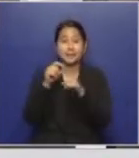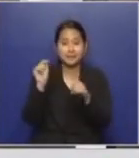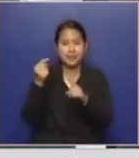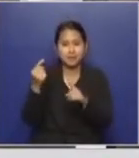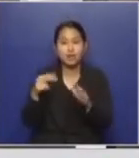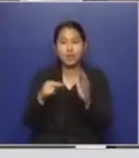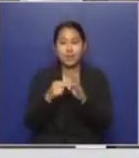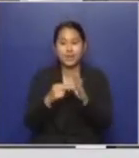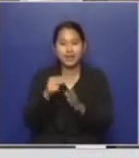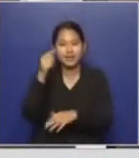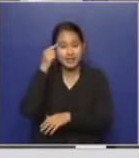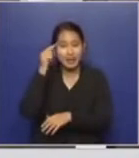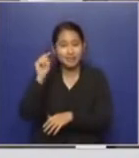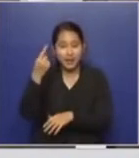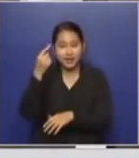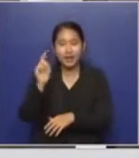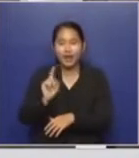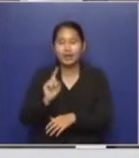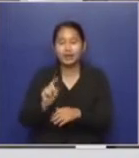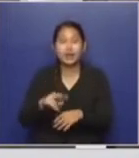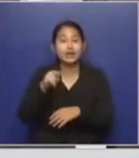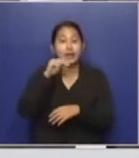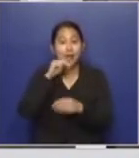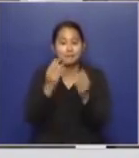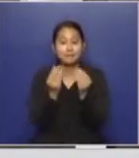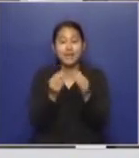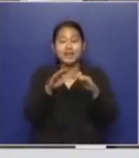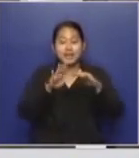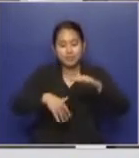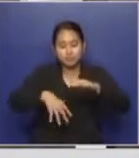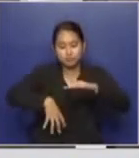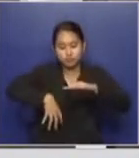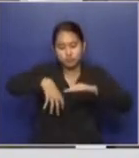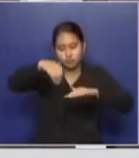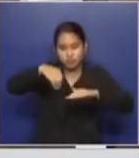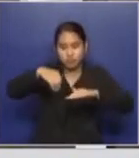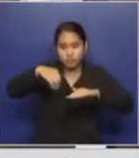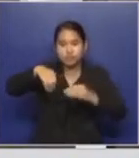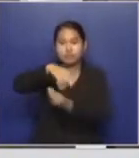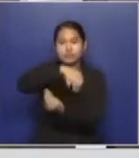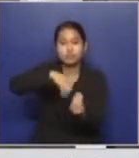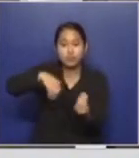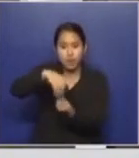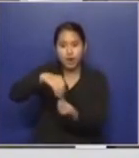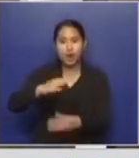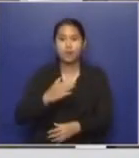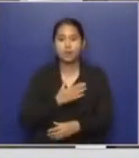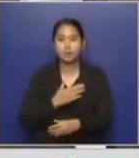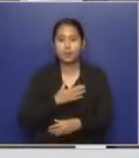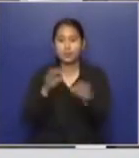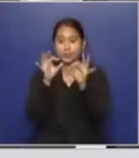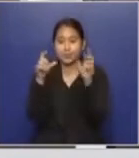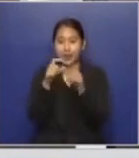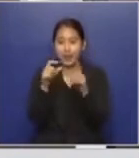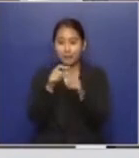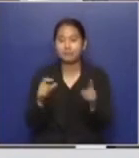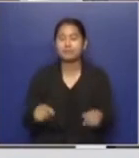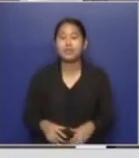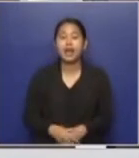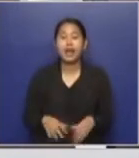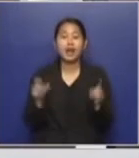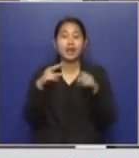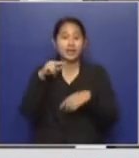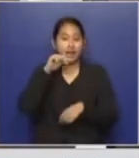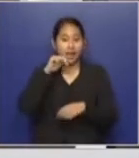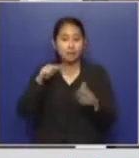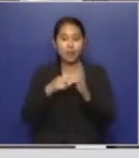คิดไปลักษณะนี้คือนำน้ำบาดาลขึ้นมาใช้ผมได้ตั้งสโลแกนไว้เลยบอกว่าน้ำคือชีวิตเติมน้ำ